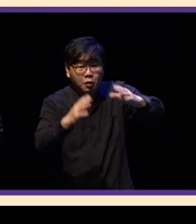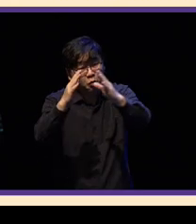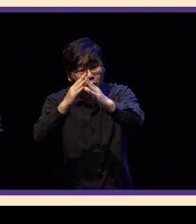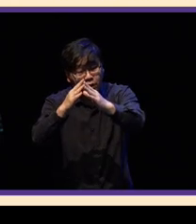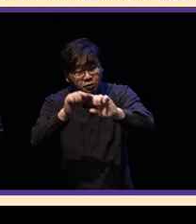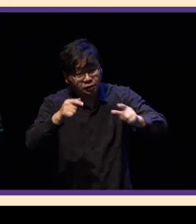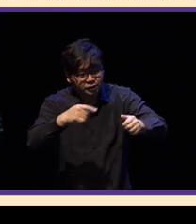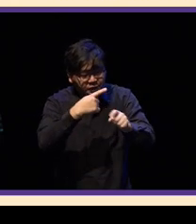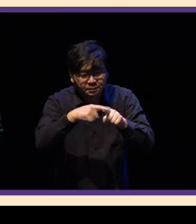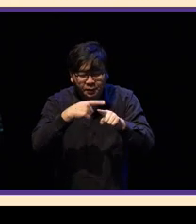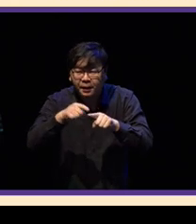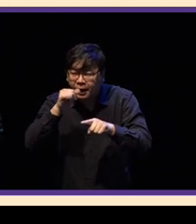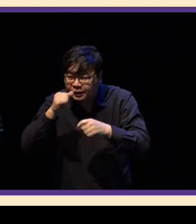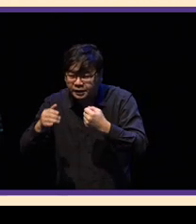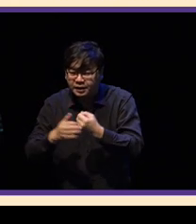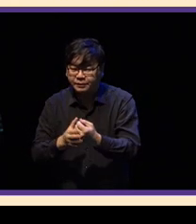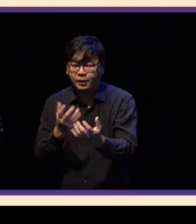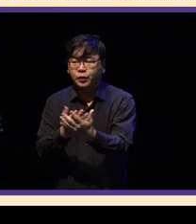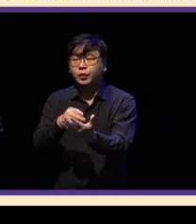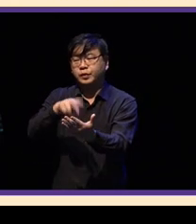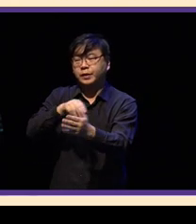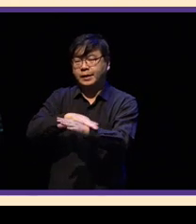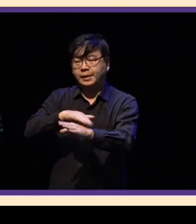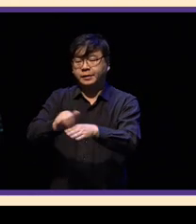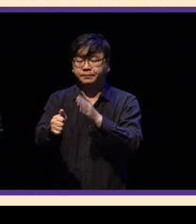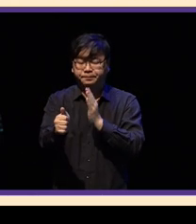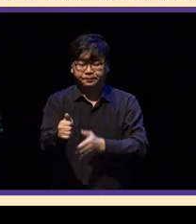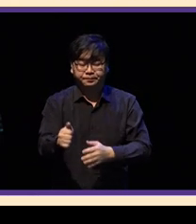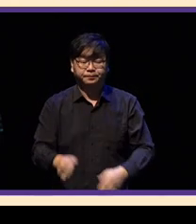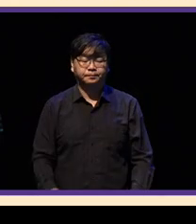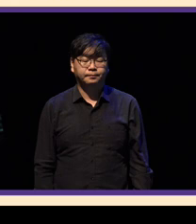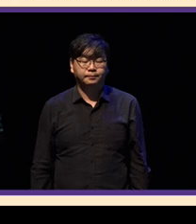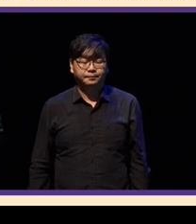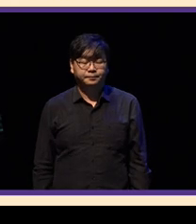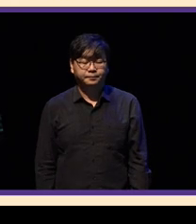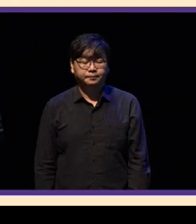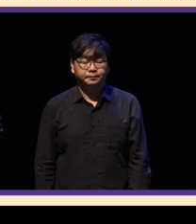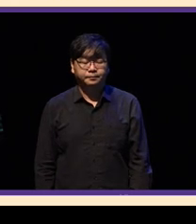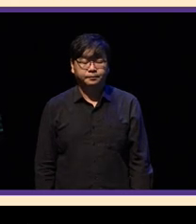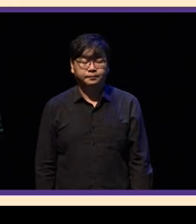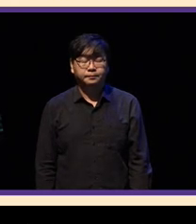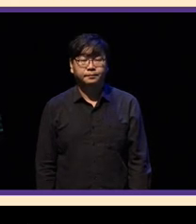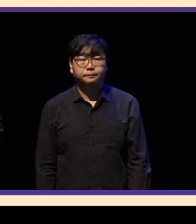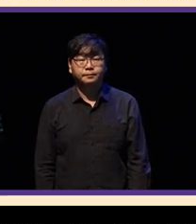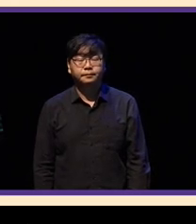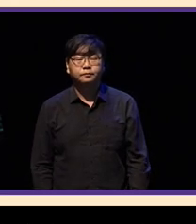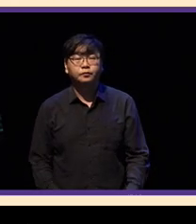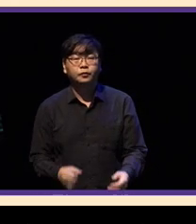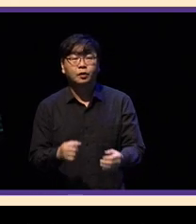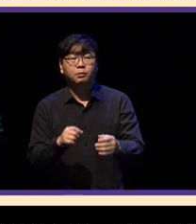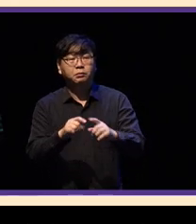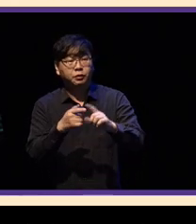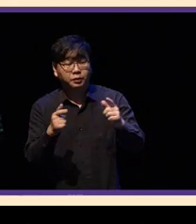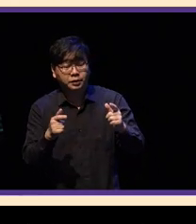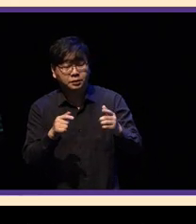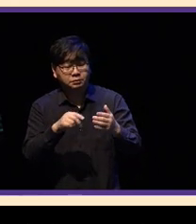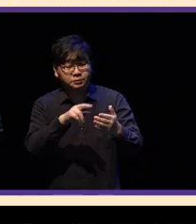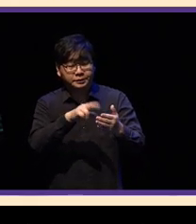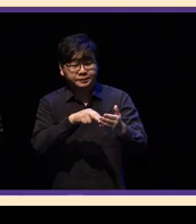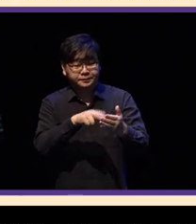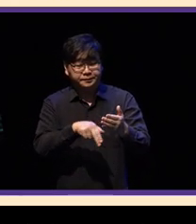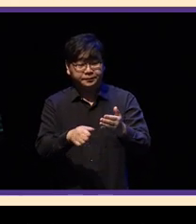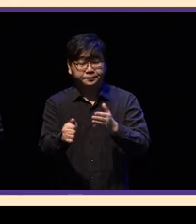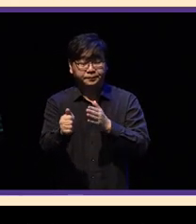그런 부분들도 공고문을 좀 자세하게 살펴봐 주십시오. 그 밖의 내용들도